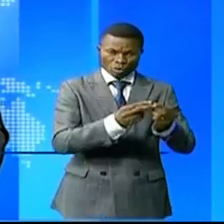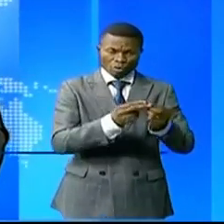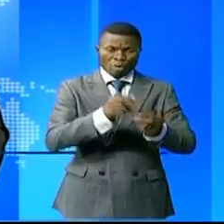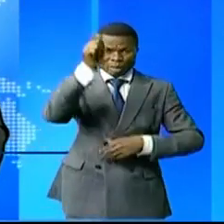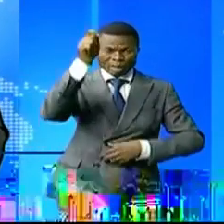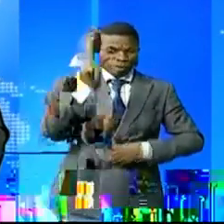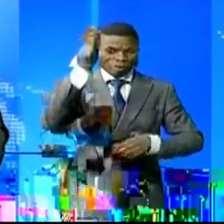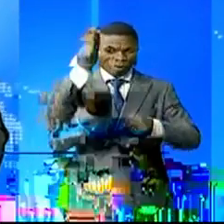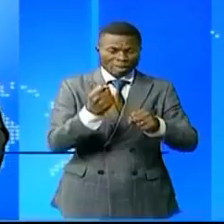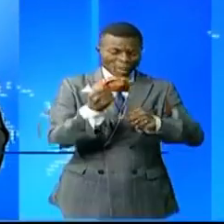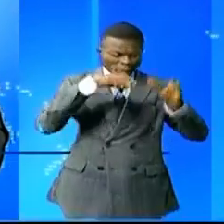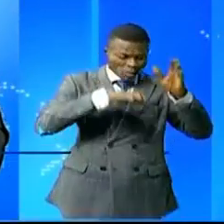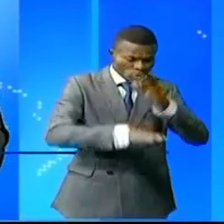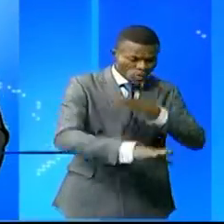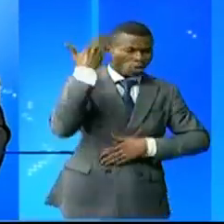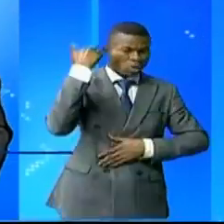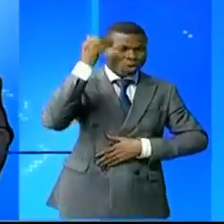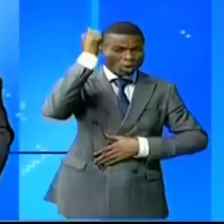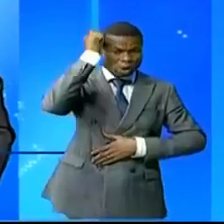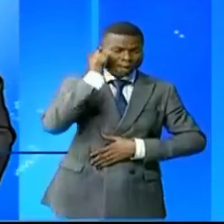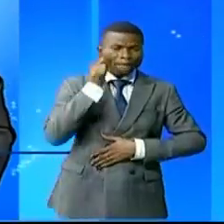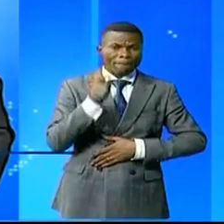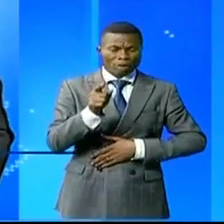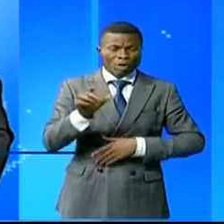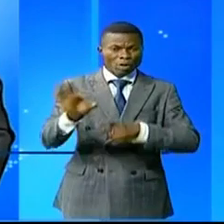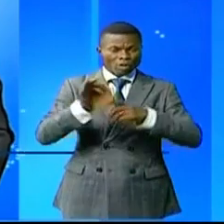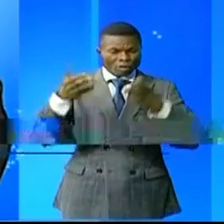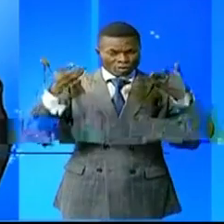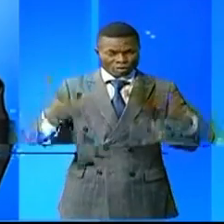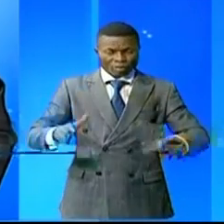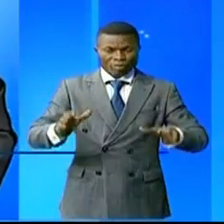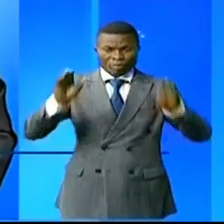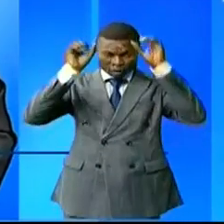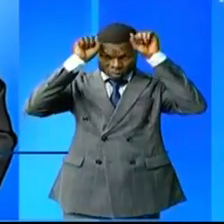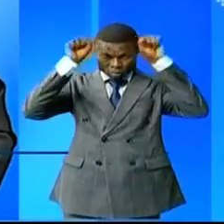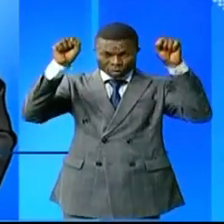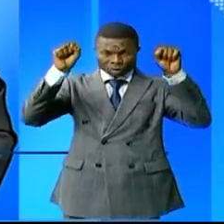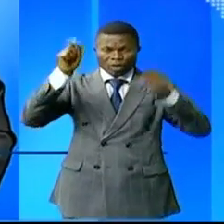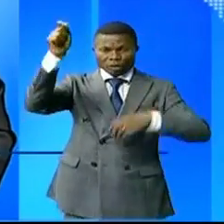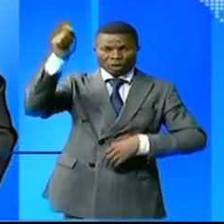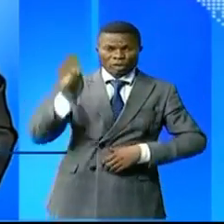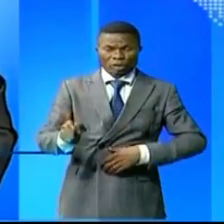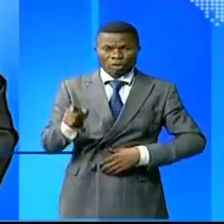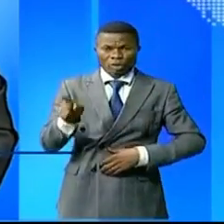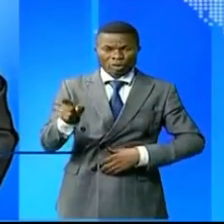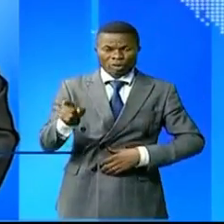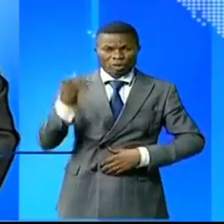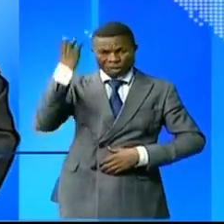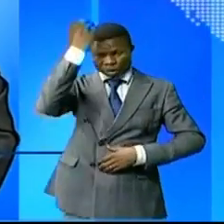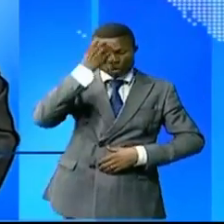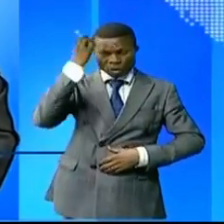fusilien marin, ont fini leur formation. Le chef d'état-major de FARDC, le